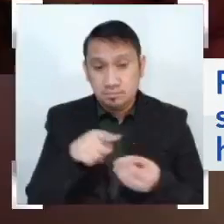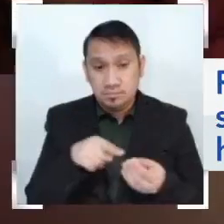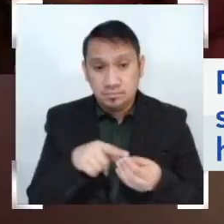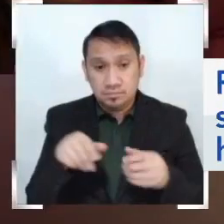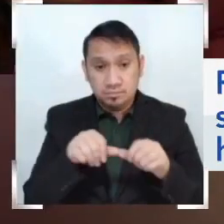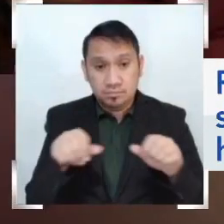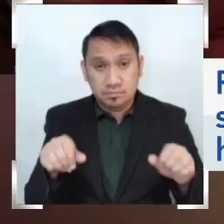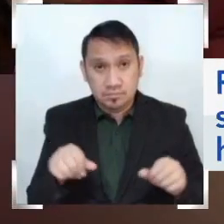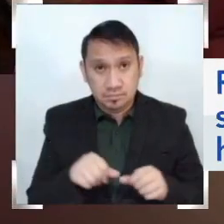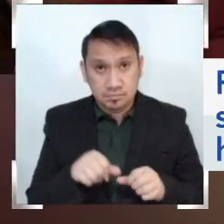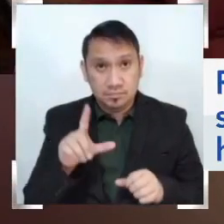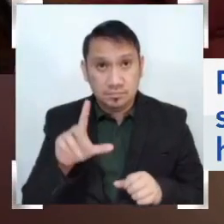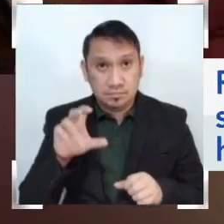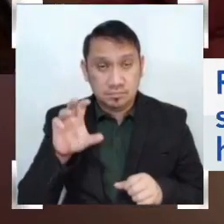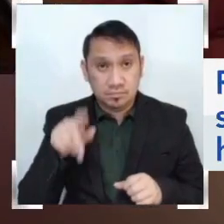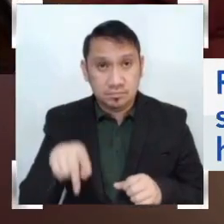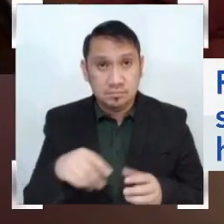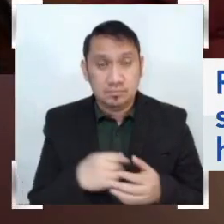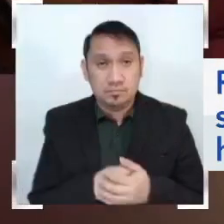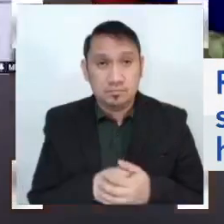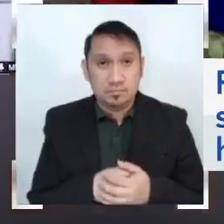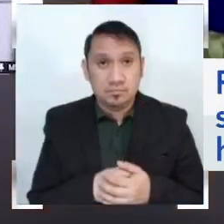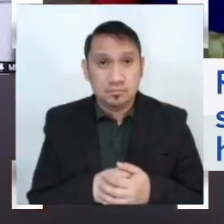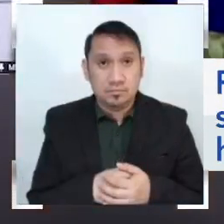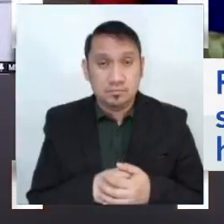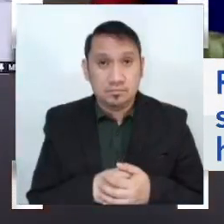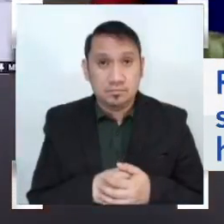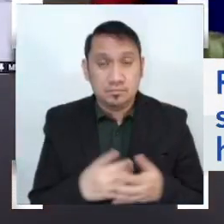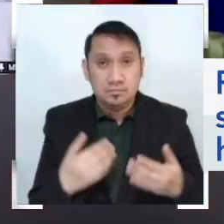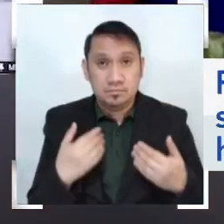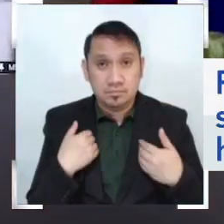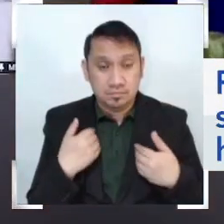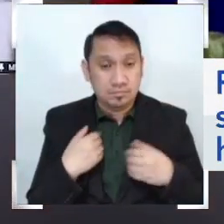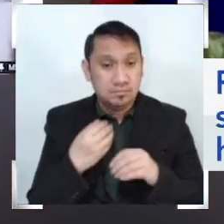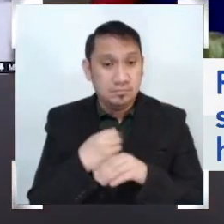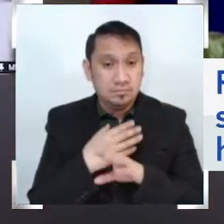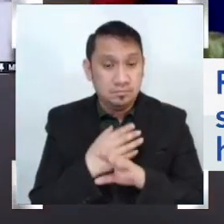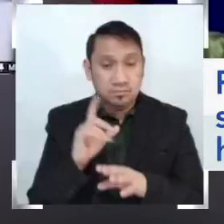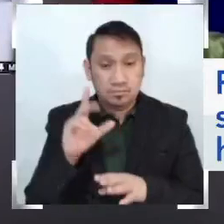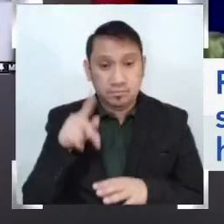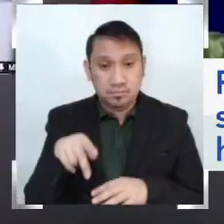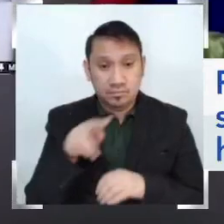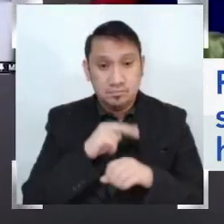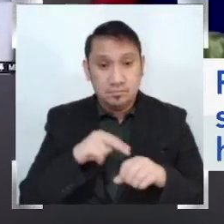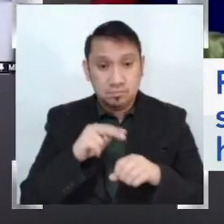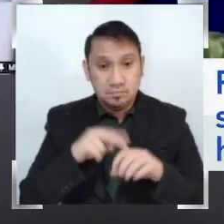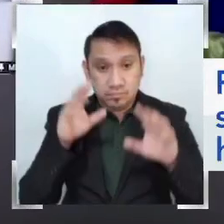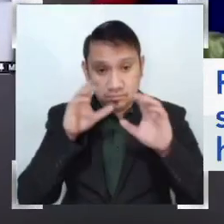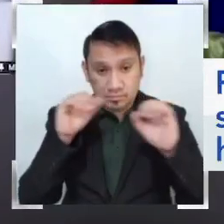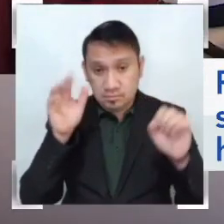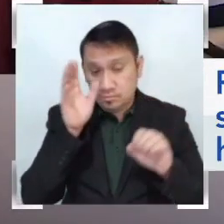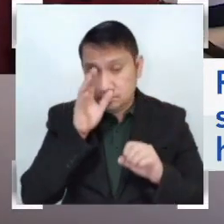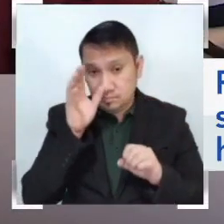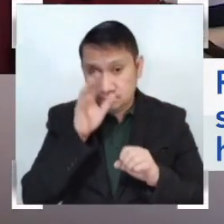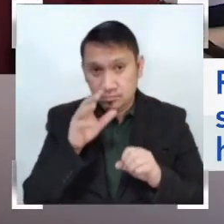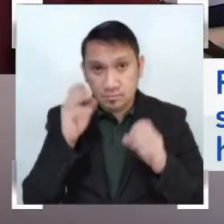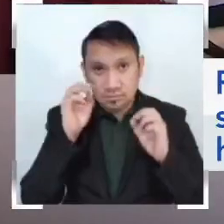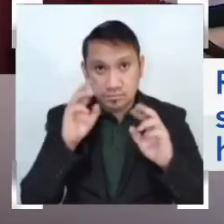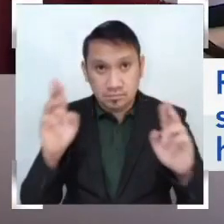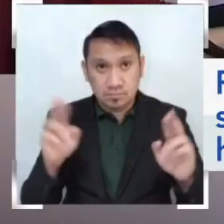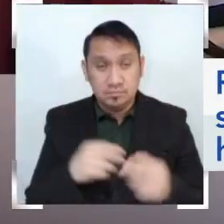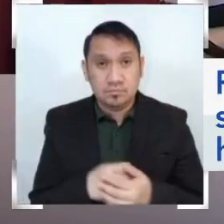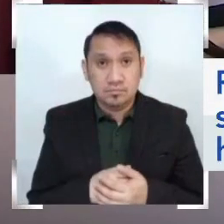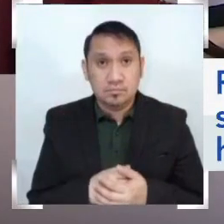LCP. Dumalo naman sa pamamagitan ng video conference si LCP National President Cebu City Mayor Michael Rama na